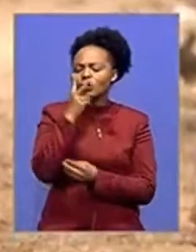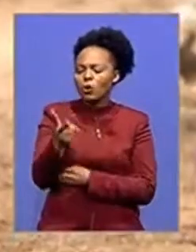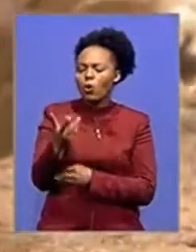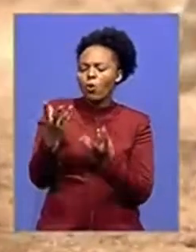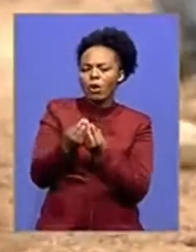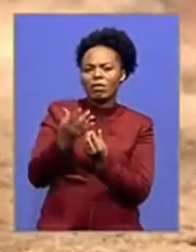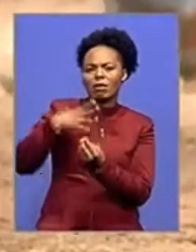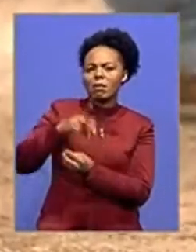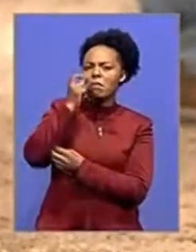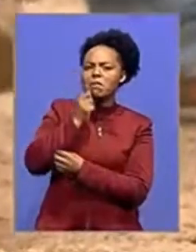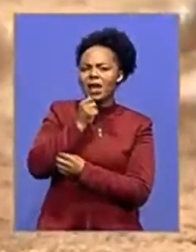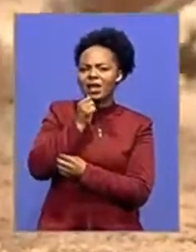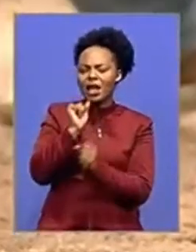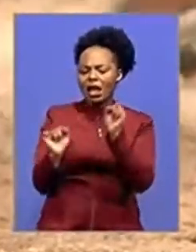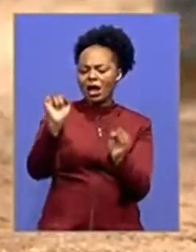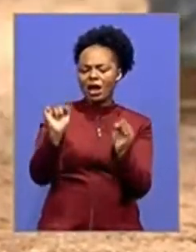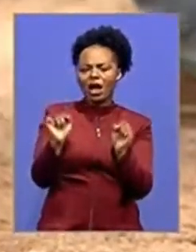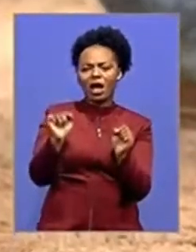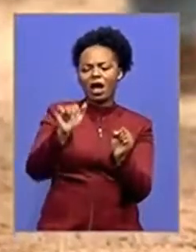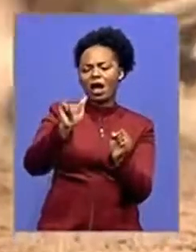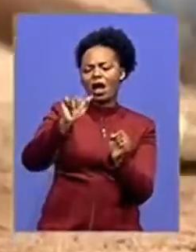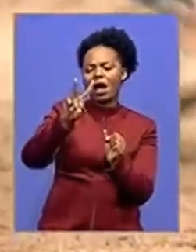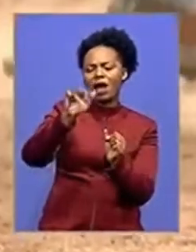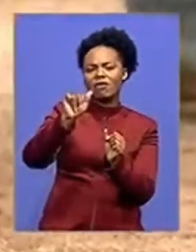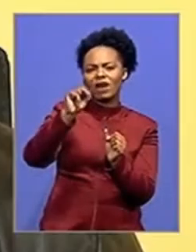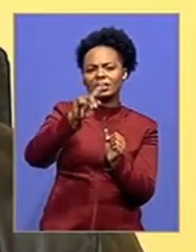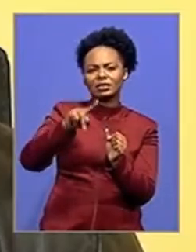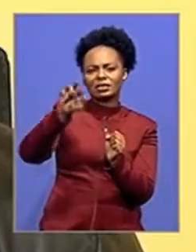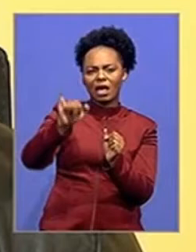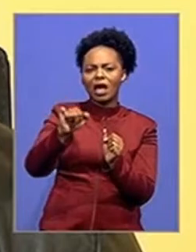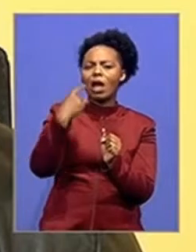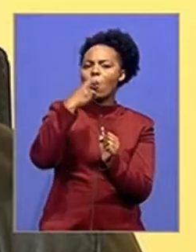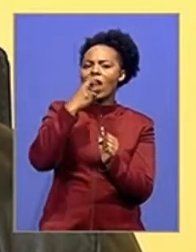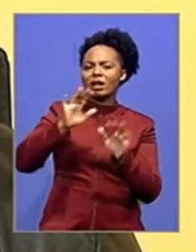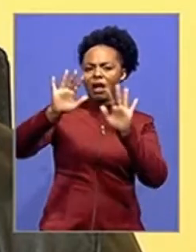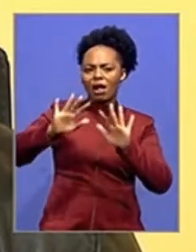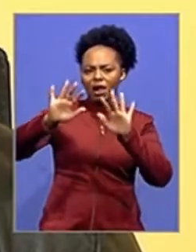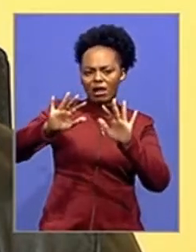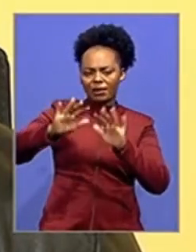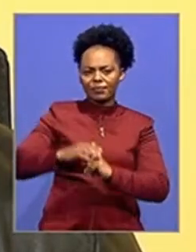le monnatsoko ka sefatanaga sa mohuta wa Avanza se sešweu. O re